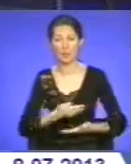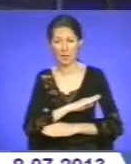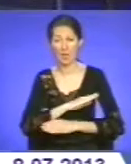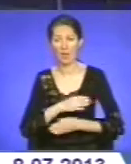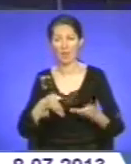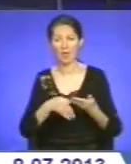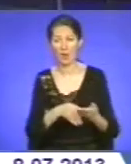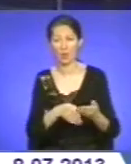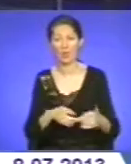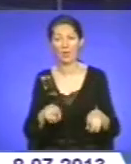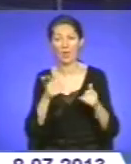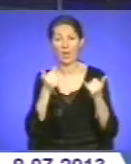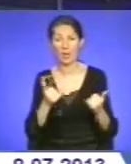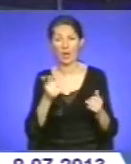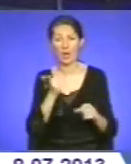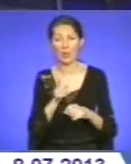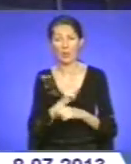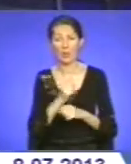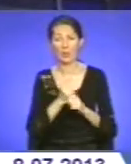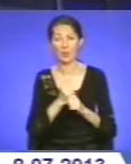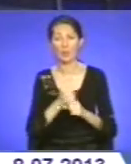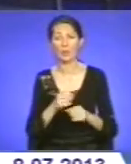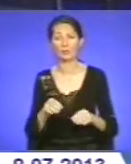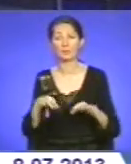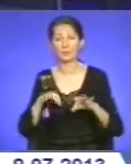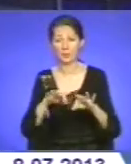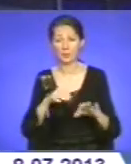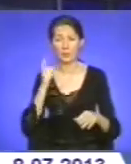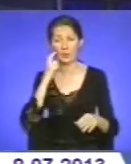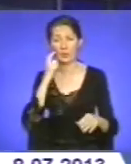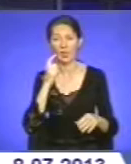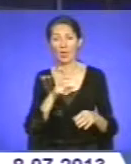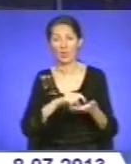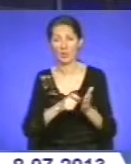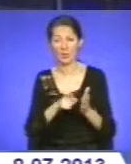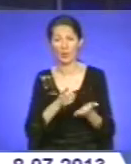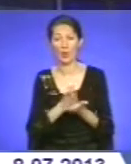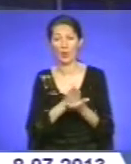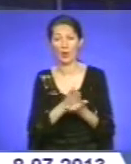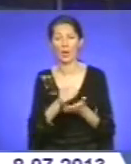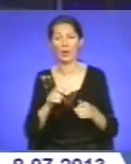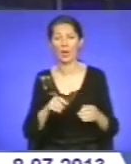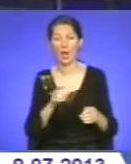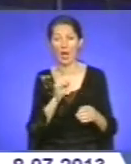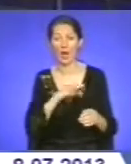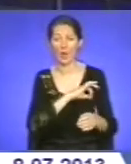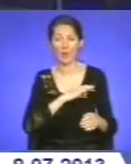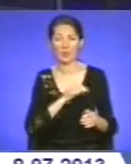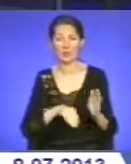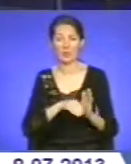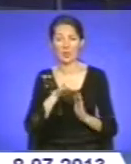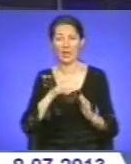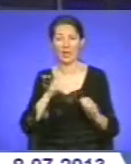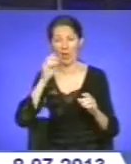діє персональний стоматологічний кабінет. Він обслуговуватиме працівників державних установ, вихованців середніх та вищих навчальних закладів. Перше